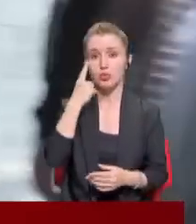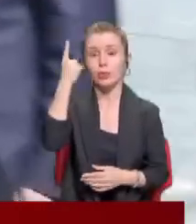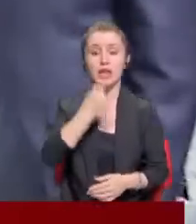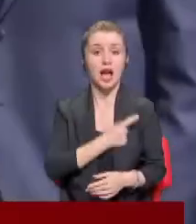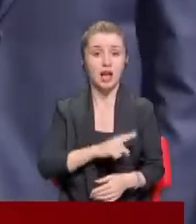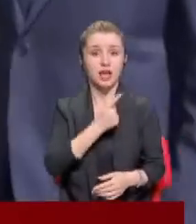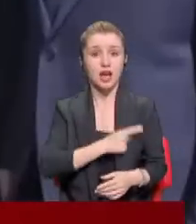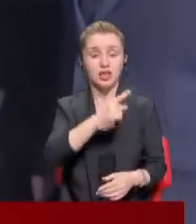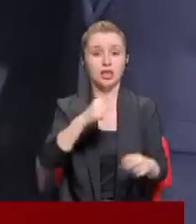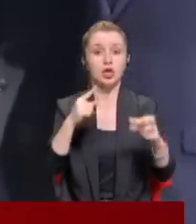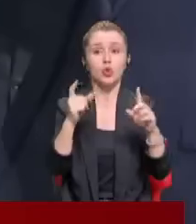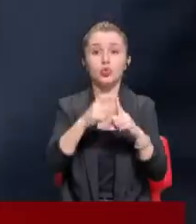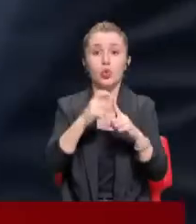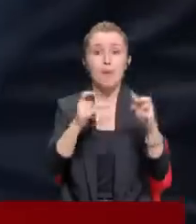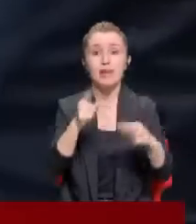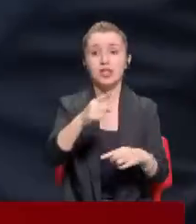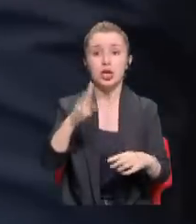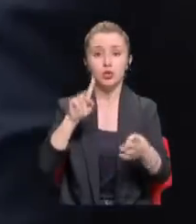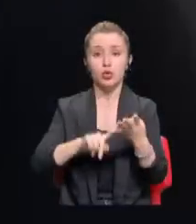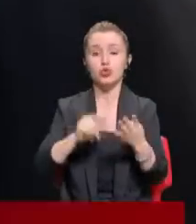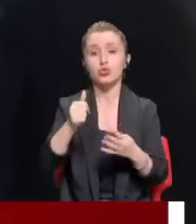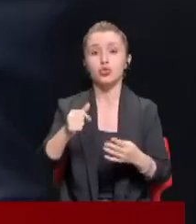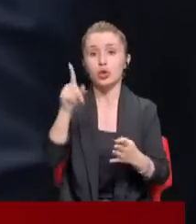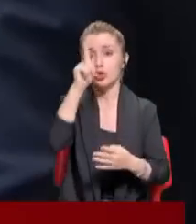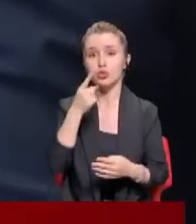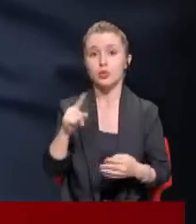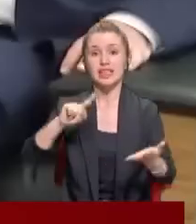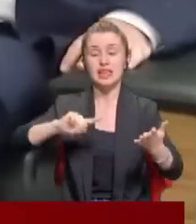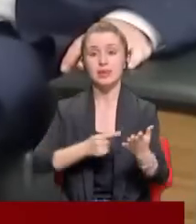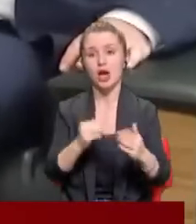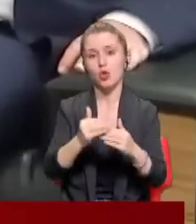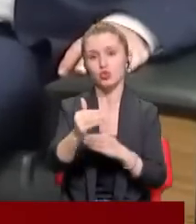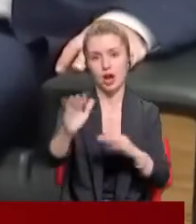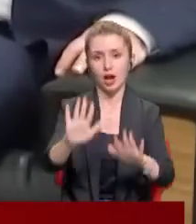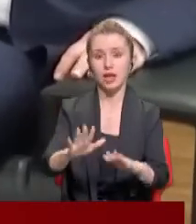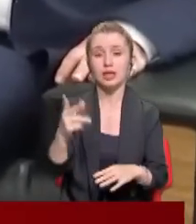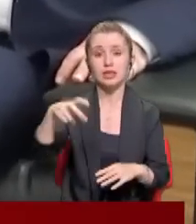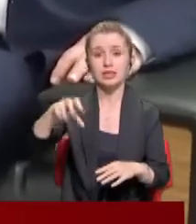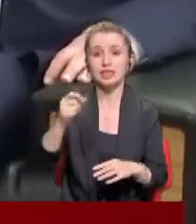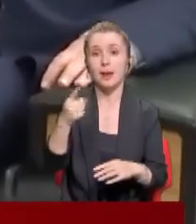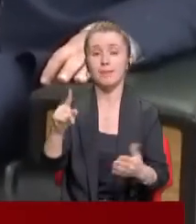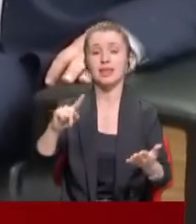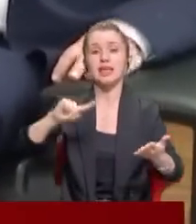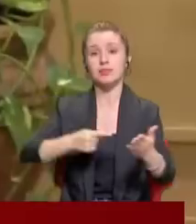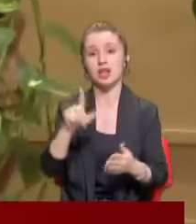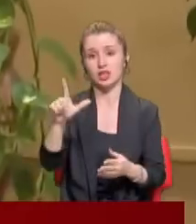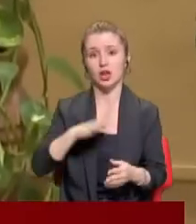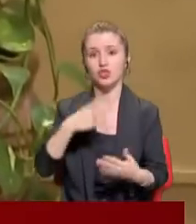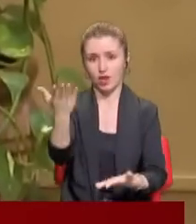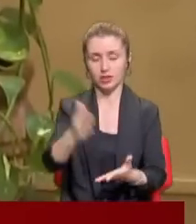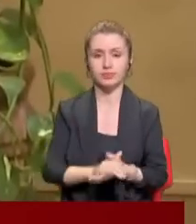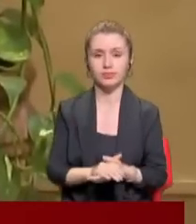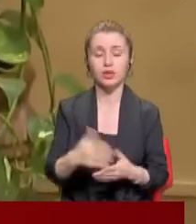Cumhurbaşkanı aday adayı Doğu Perinçek'se 4. günde gerekli 100 bin imzaya en uzak isimlerden oldu. 80 bin imzaya daha ihtiyacı var